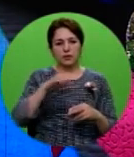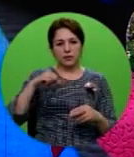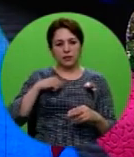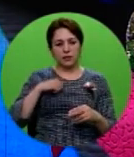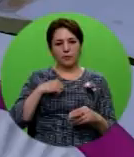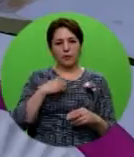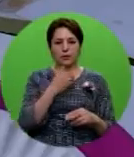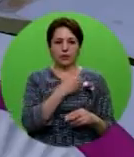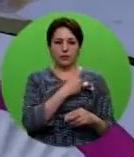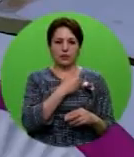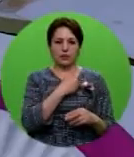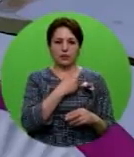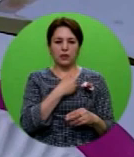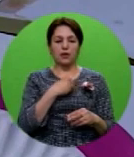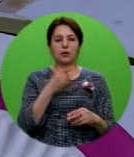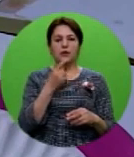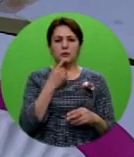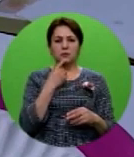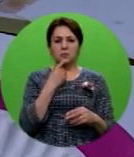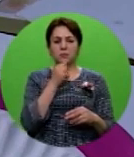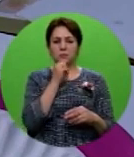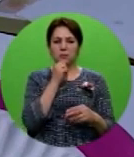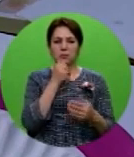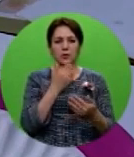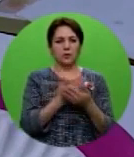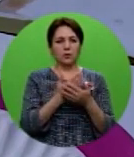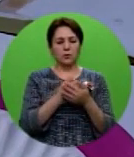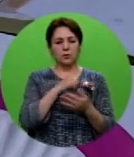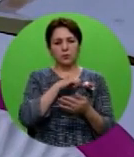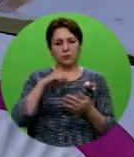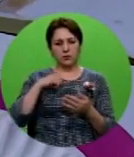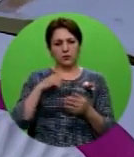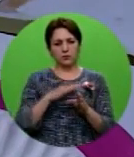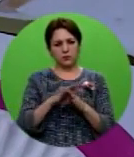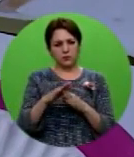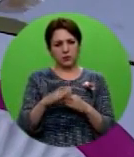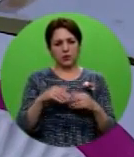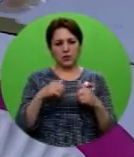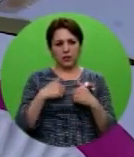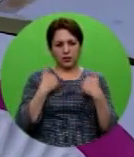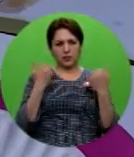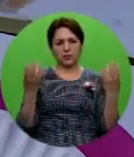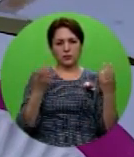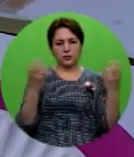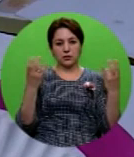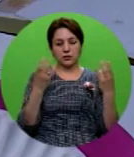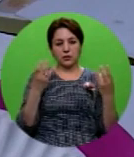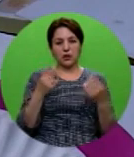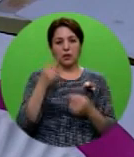Это я делаю тоже на глаз, и вы тоже, ребята, постарайтесь сделать это на глазок, так как это развивает ваш